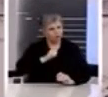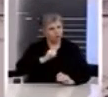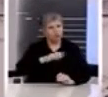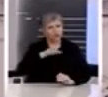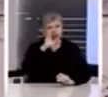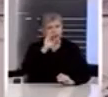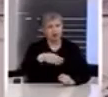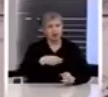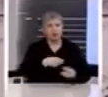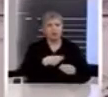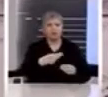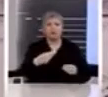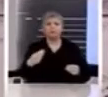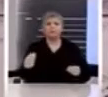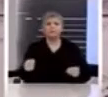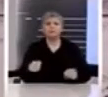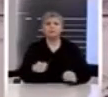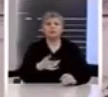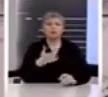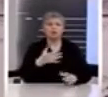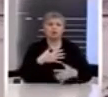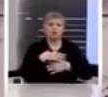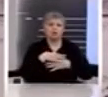στους κοινοβουλευτικούς εκπροσώπους.